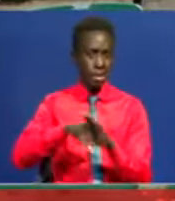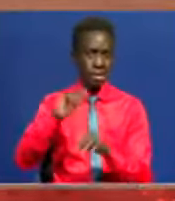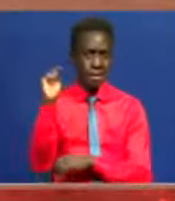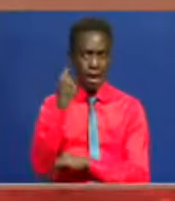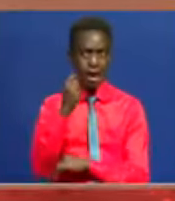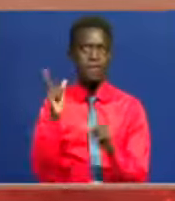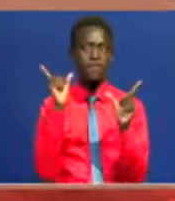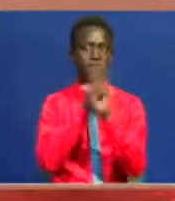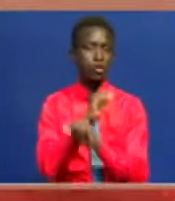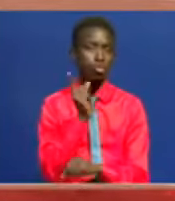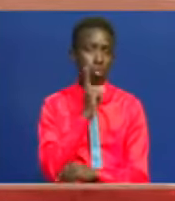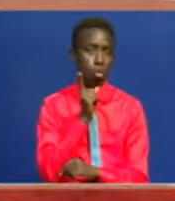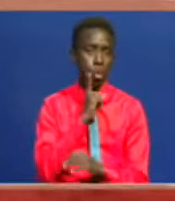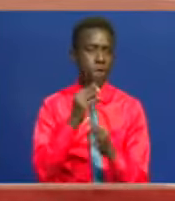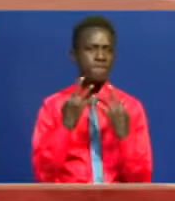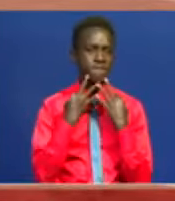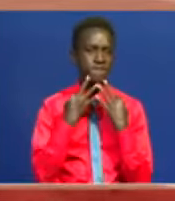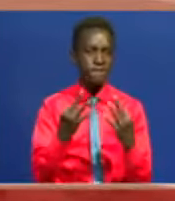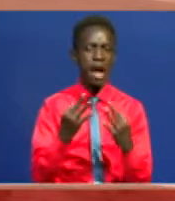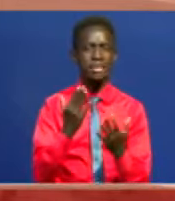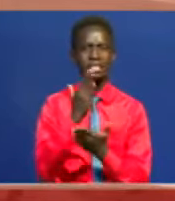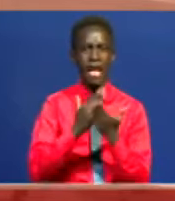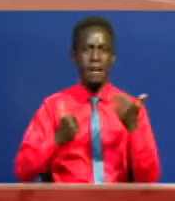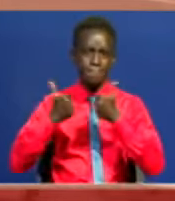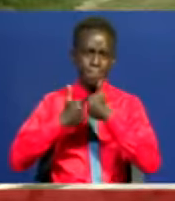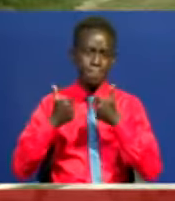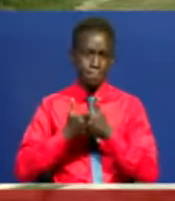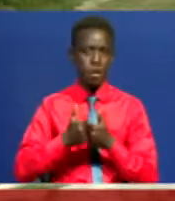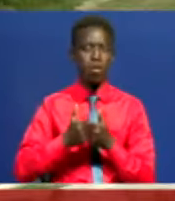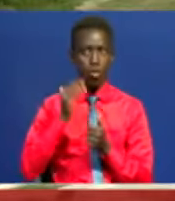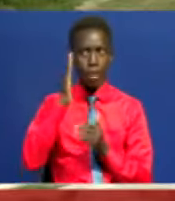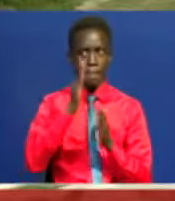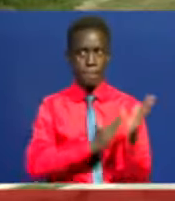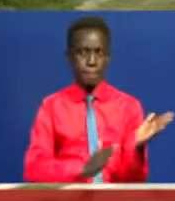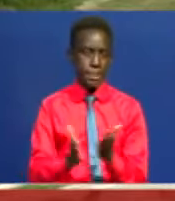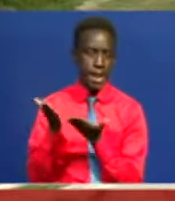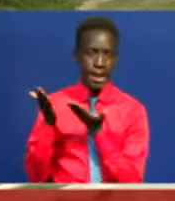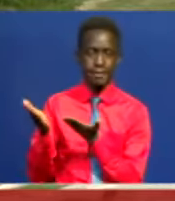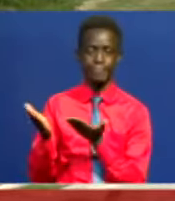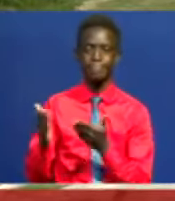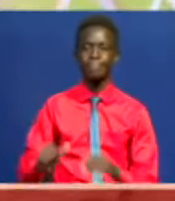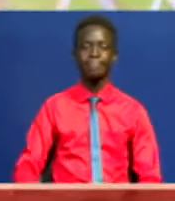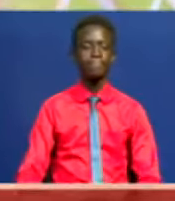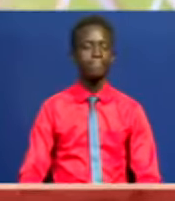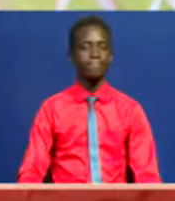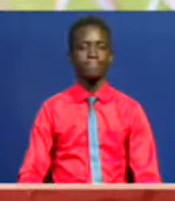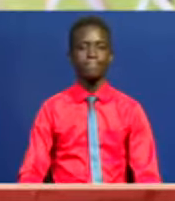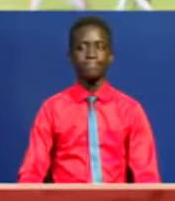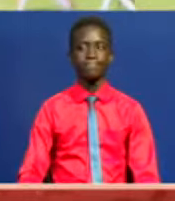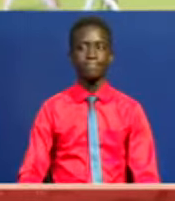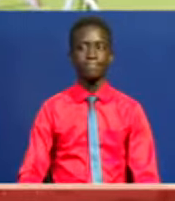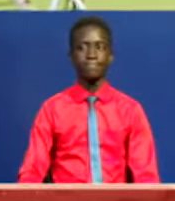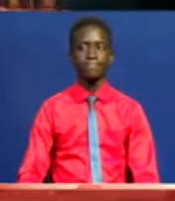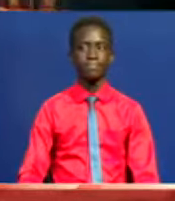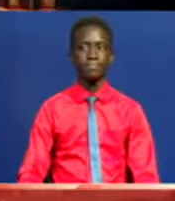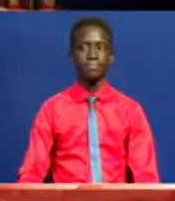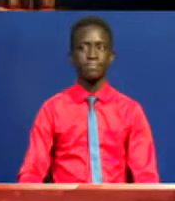kesho ambapo finali za mashindano kadhaa zitaandaliwa. Nora Mwangi, Darubini Wikendi.